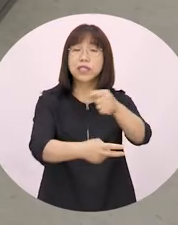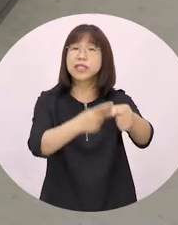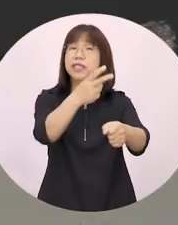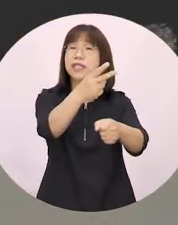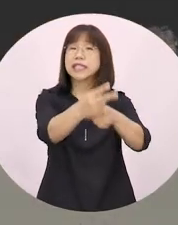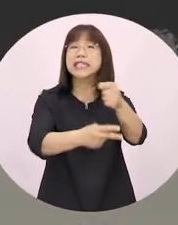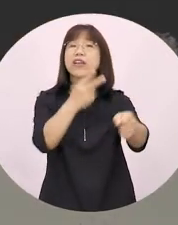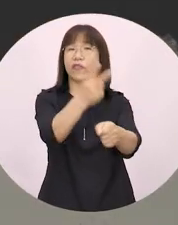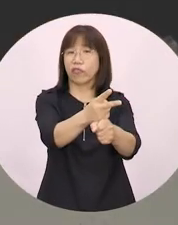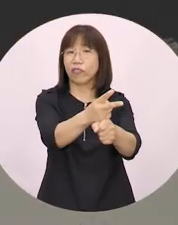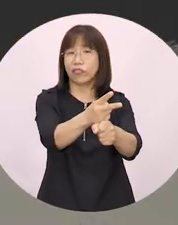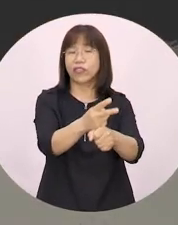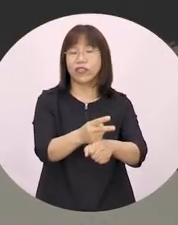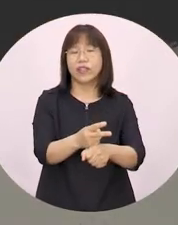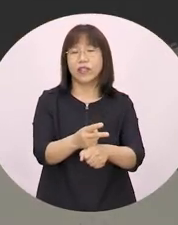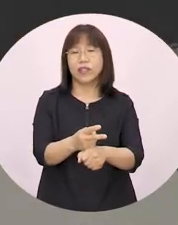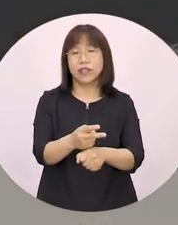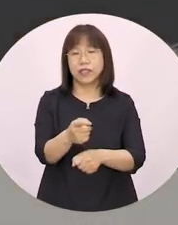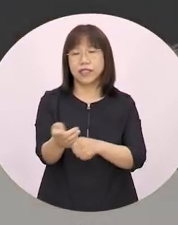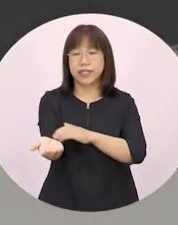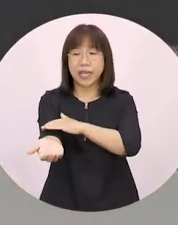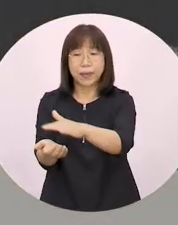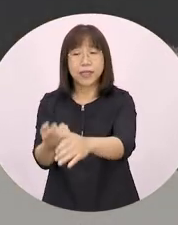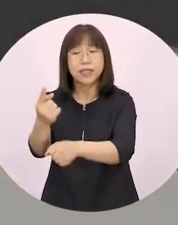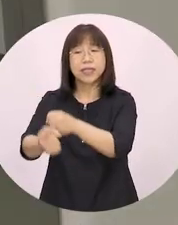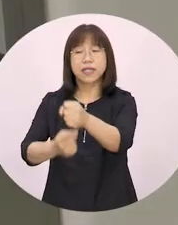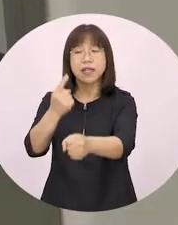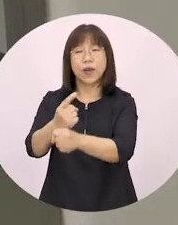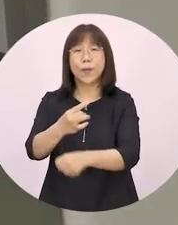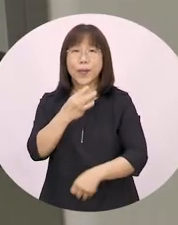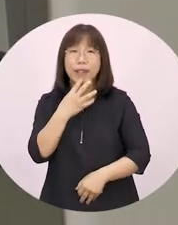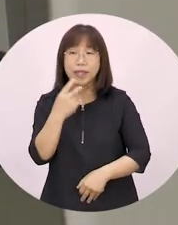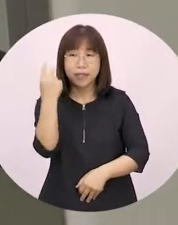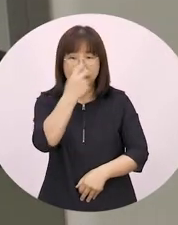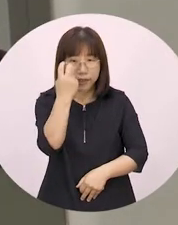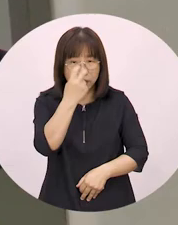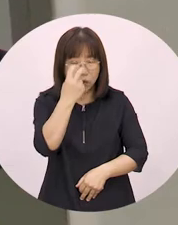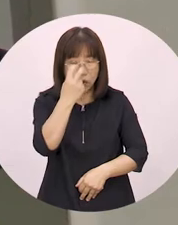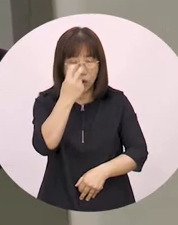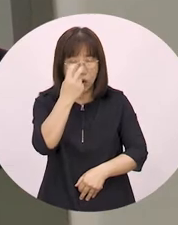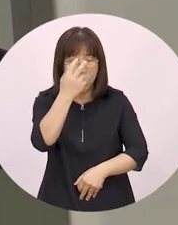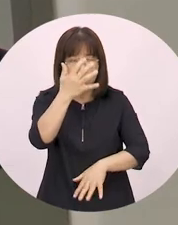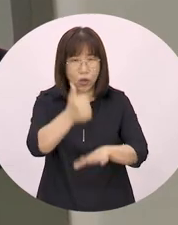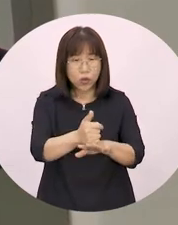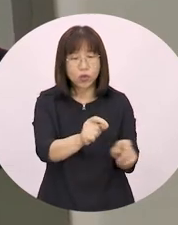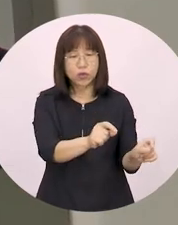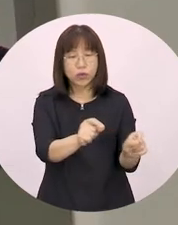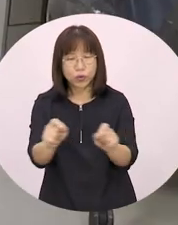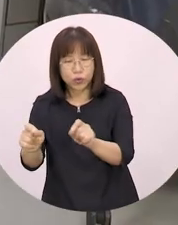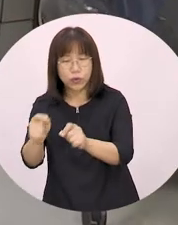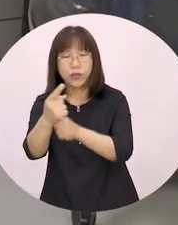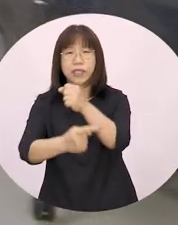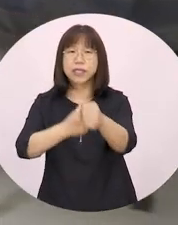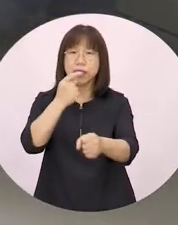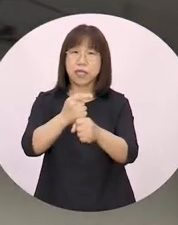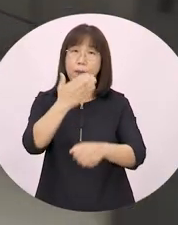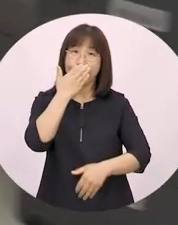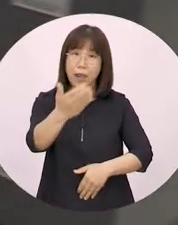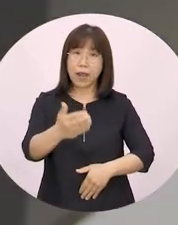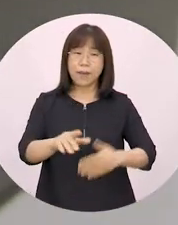로부터 2년 예비 창업자는 입주 일로 부터 1년이며 심사를 통해 최대 1년까지 연장 가능합니다